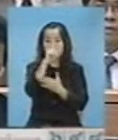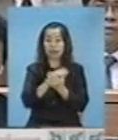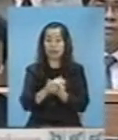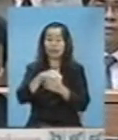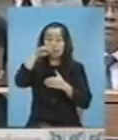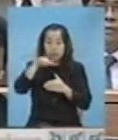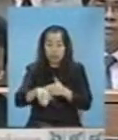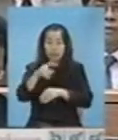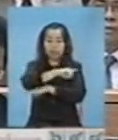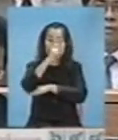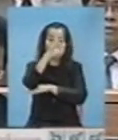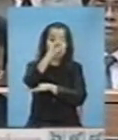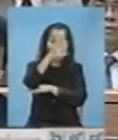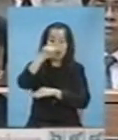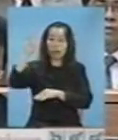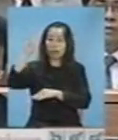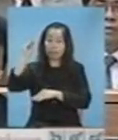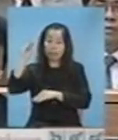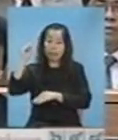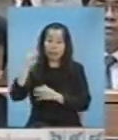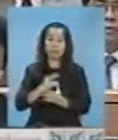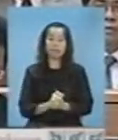าเหลือแค่45ถึง60วัน